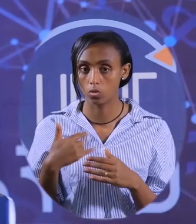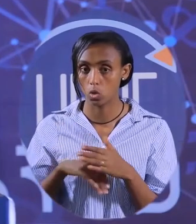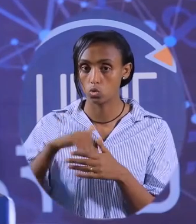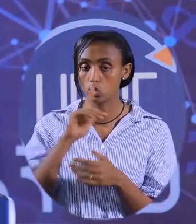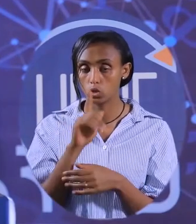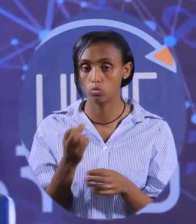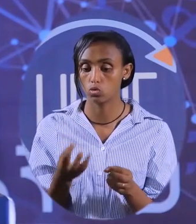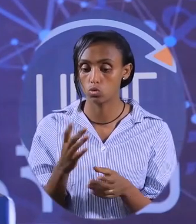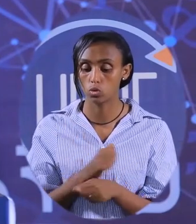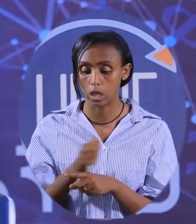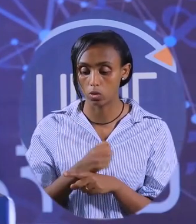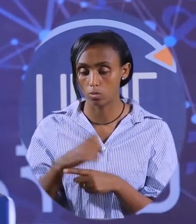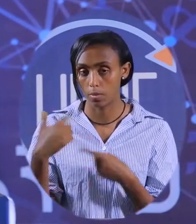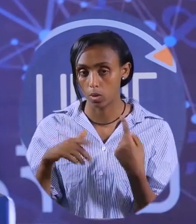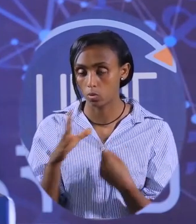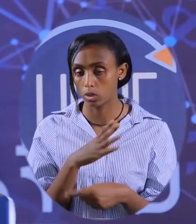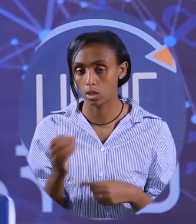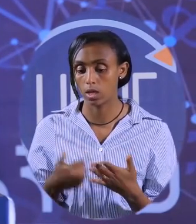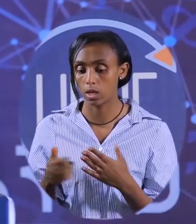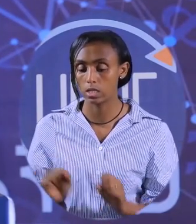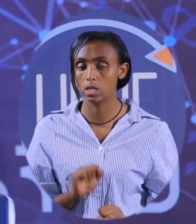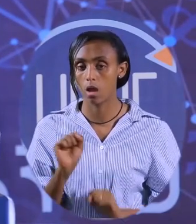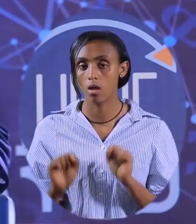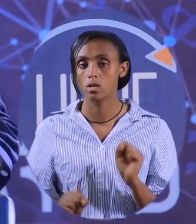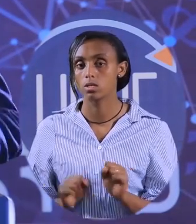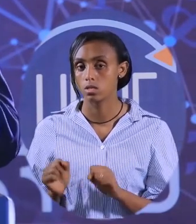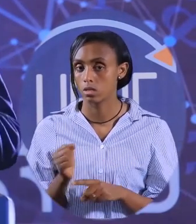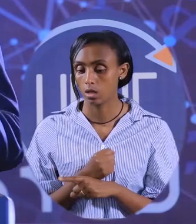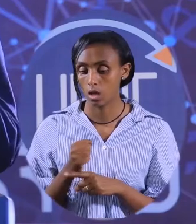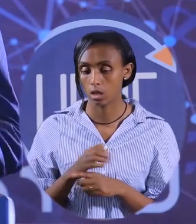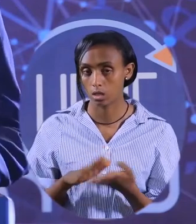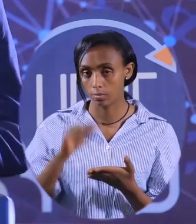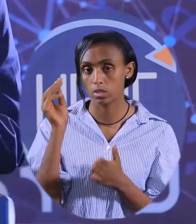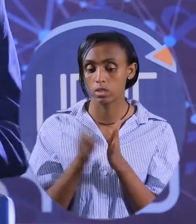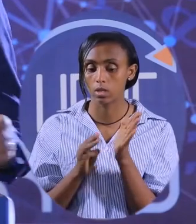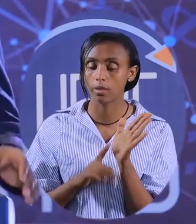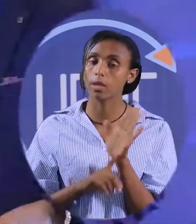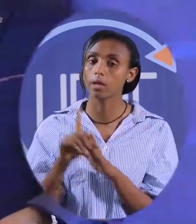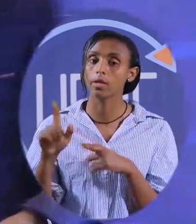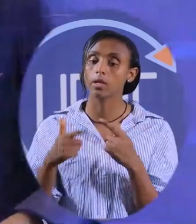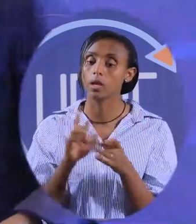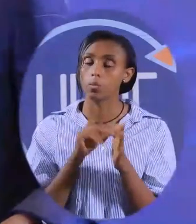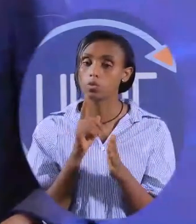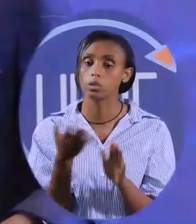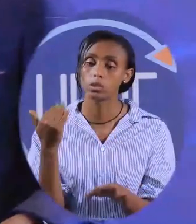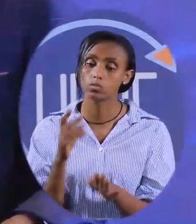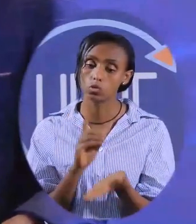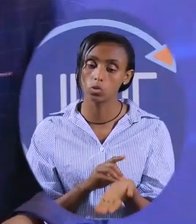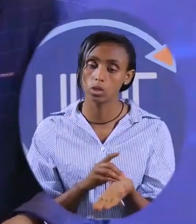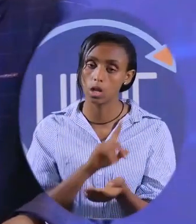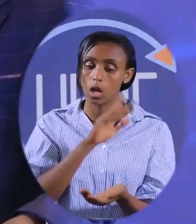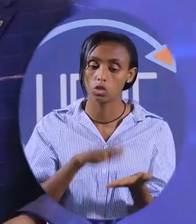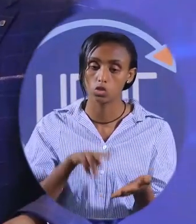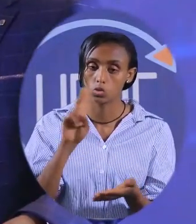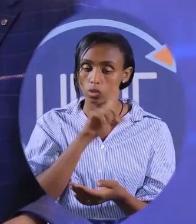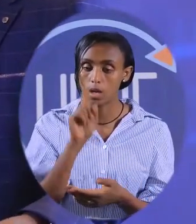ነው ብዙዎች ሰልጥነው የሚመጡትና ይሄ ሳይንስ በካሪኩለም ይያደገ ይሄዳል ማለት ነው ቀደም ዶክተር ላነሱ ጥያቄ